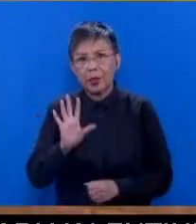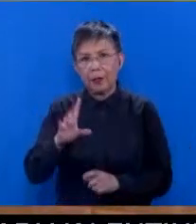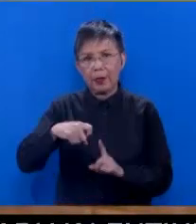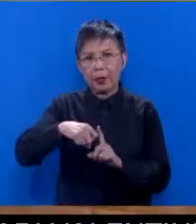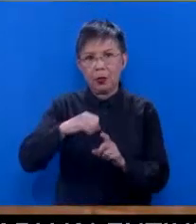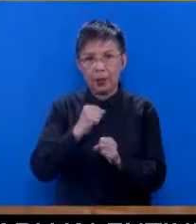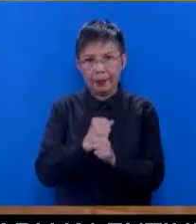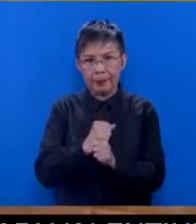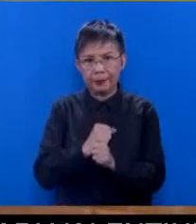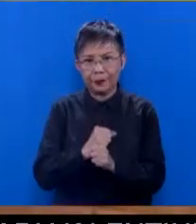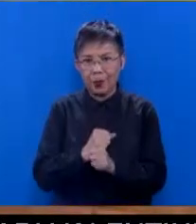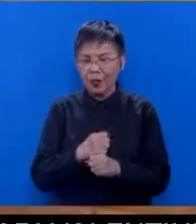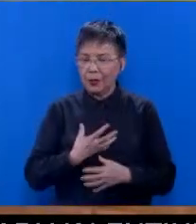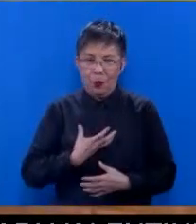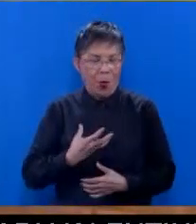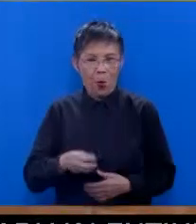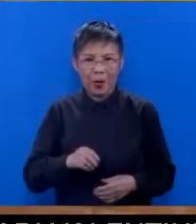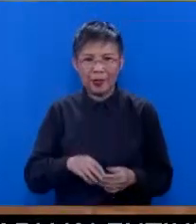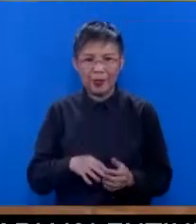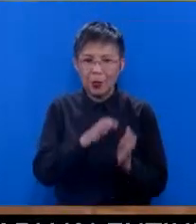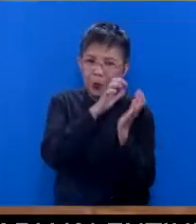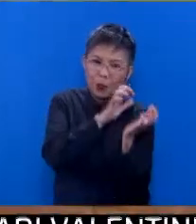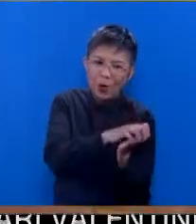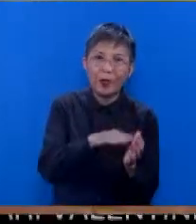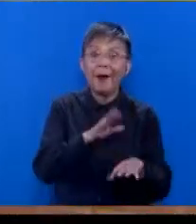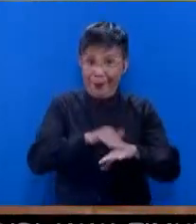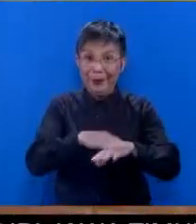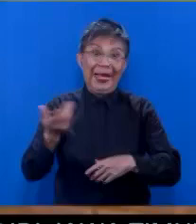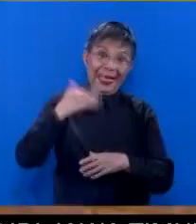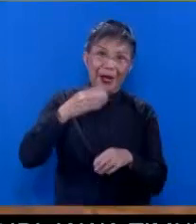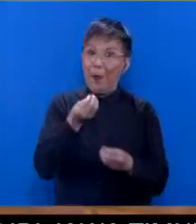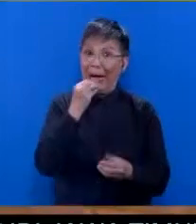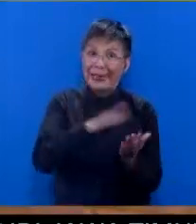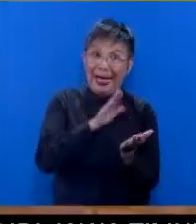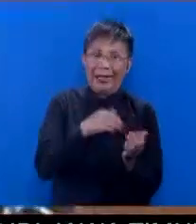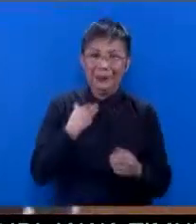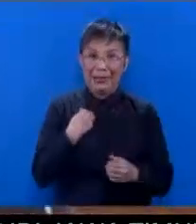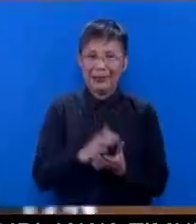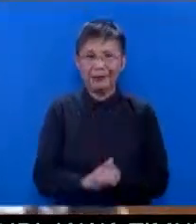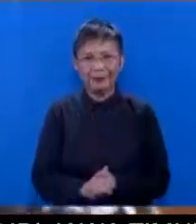kg. Saya sih udah gak sabar, buayanya juga udah bisikin saya nih, manggil-manggil minta dimakan, langsung kita potong aja nih, yuk.